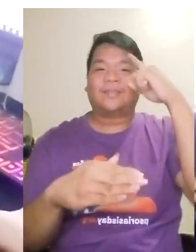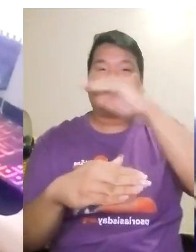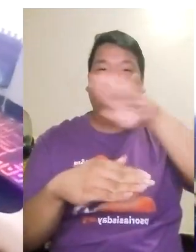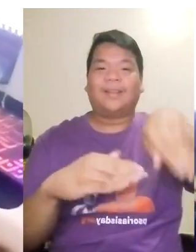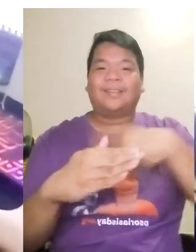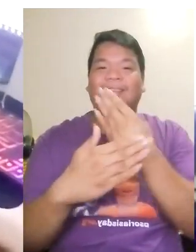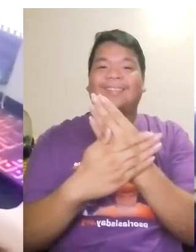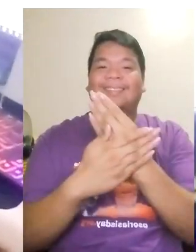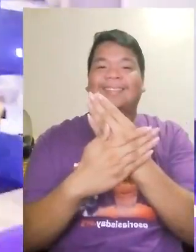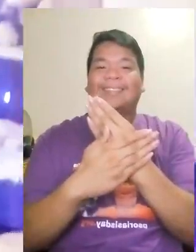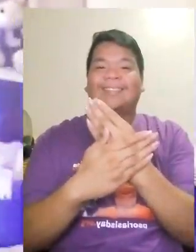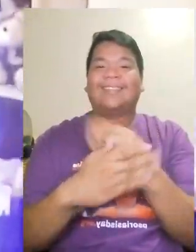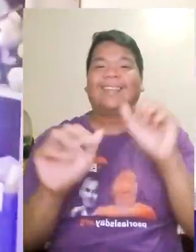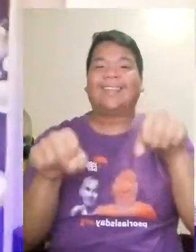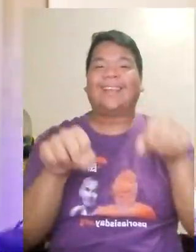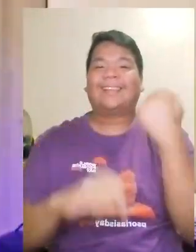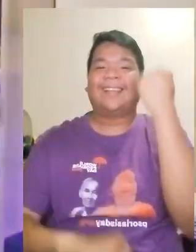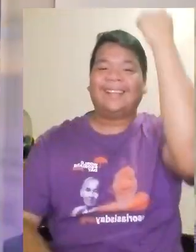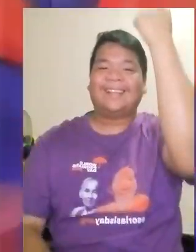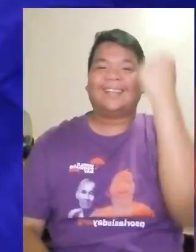Access for all, Mary.